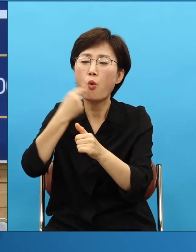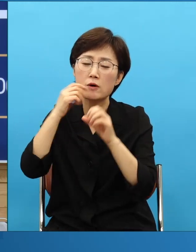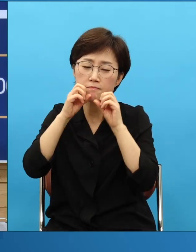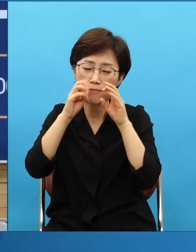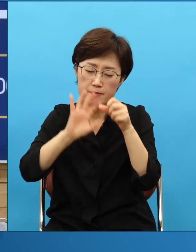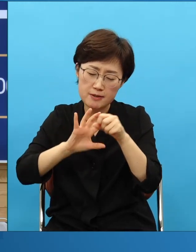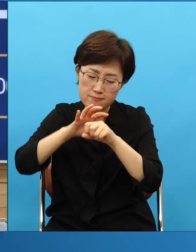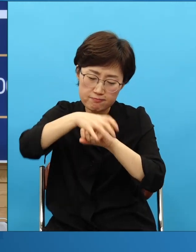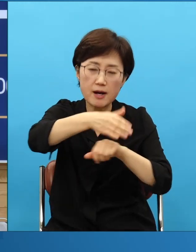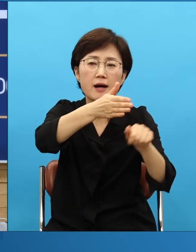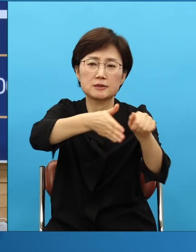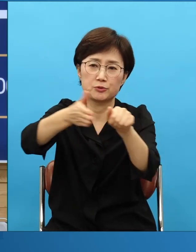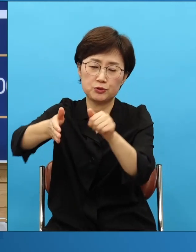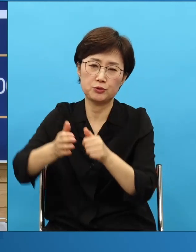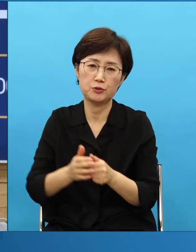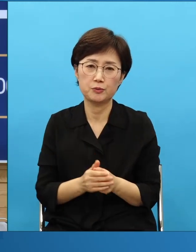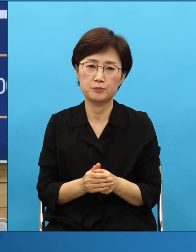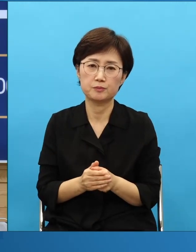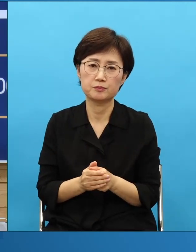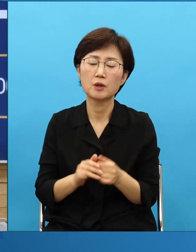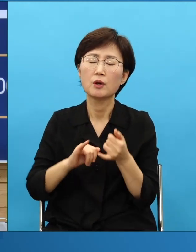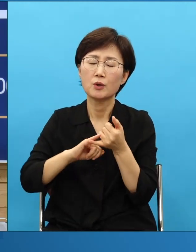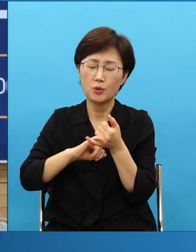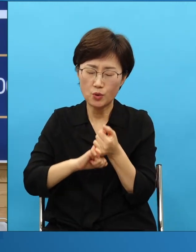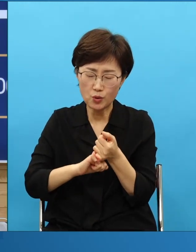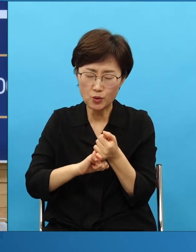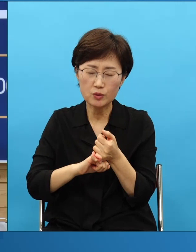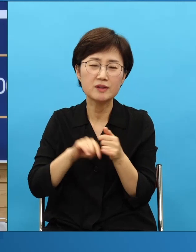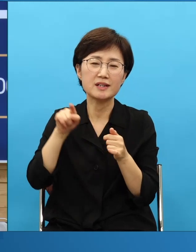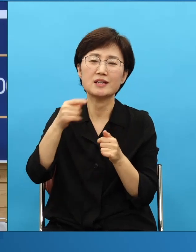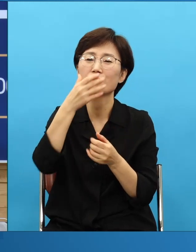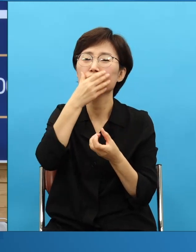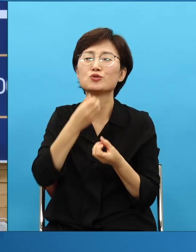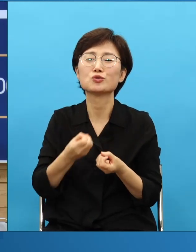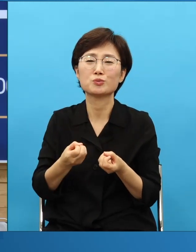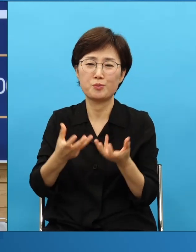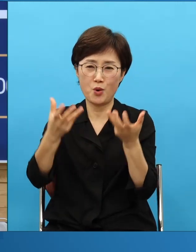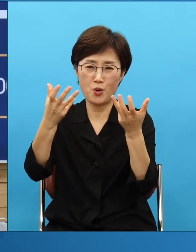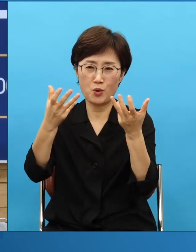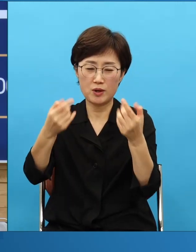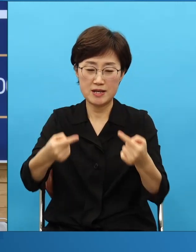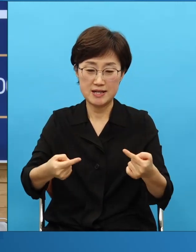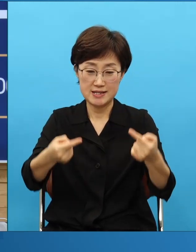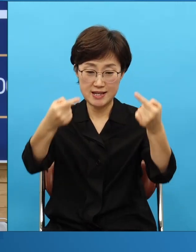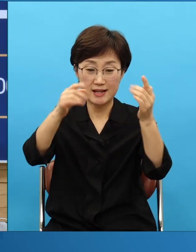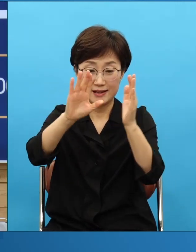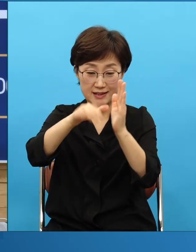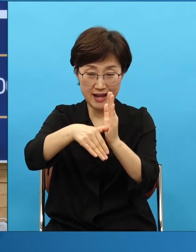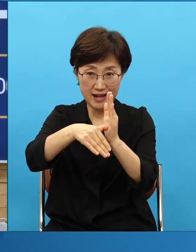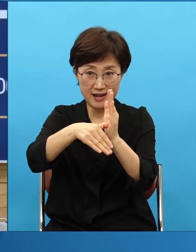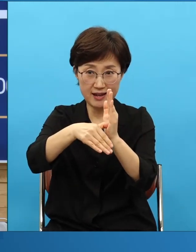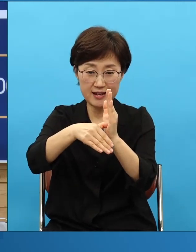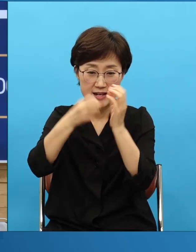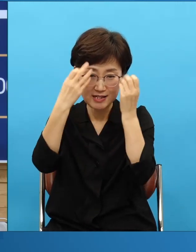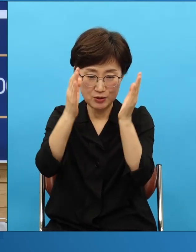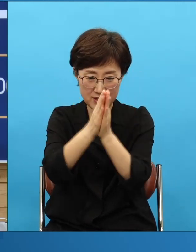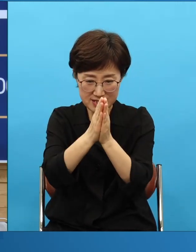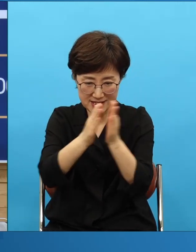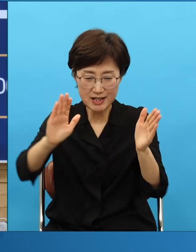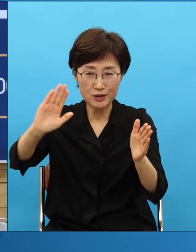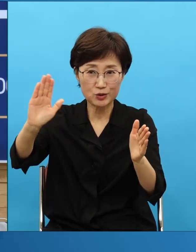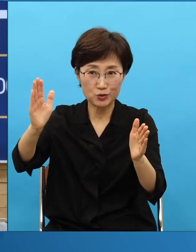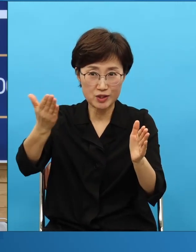and change the world. 반드시 이 축복이 새해에 시작되기를 예수 그리스도